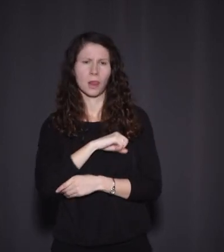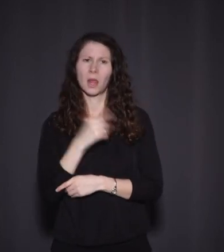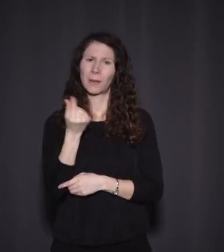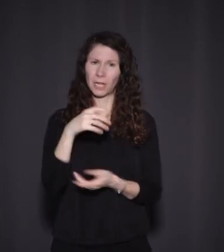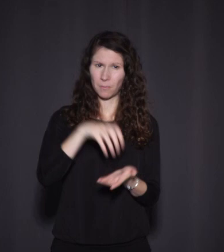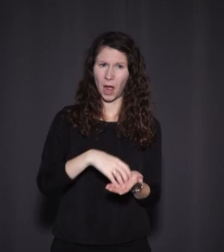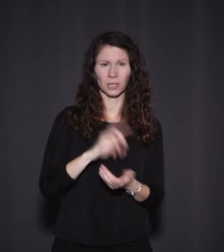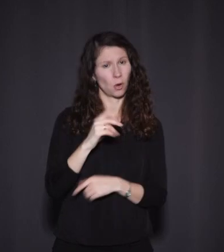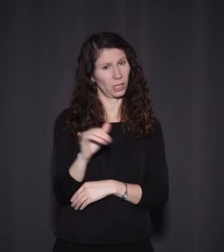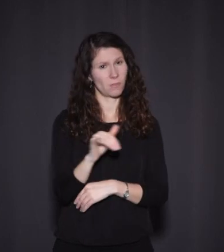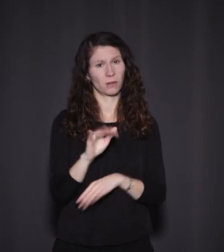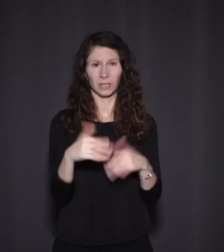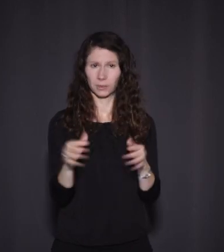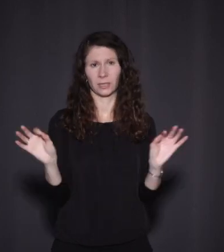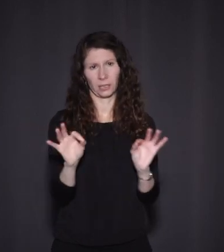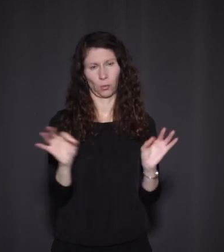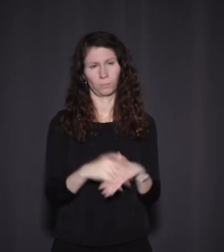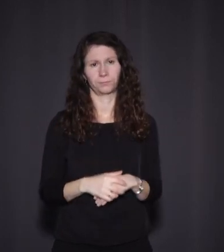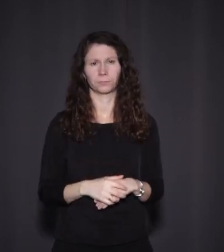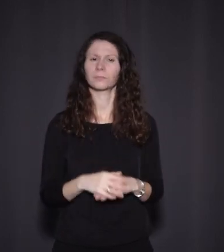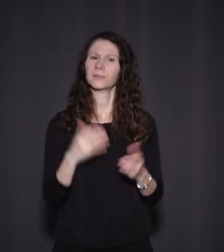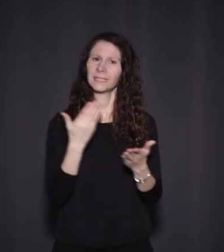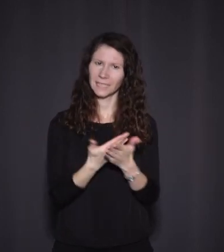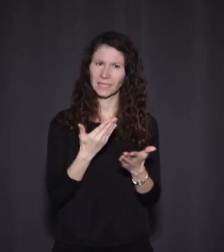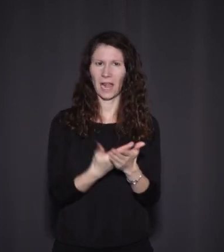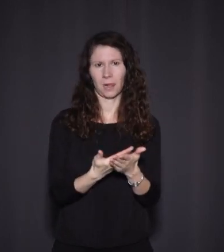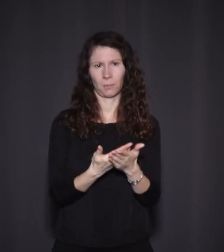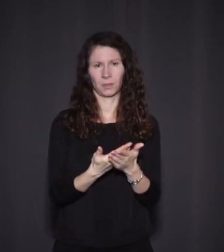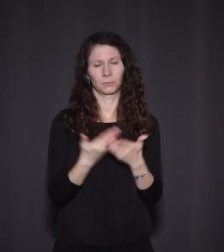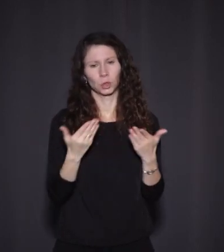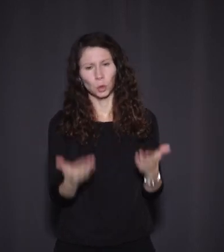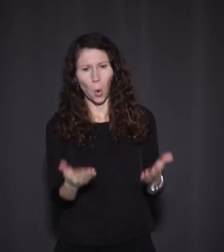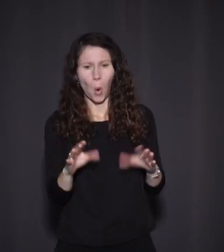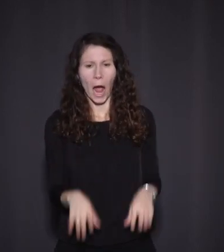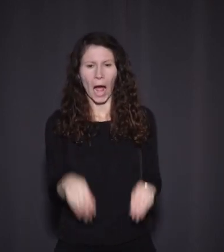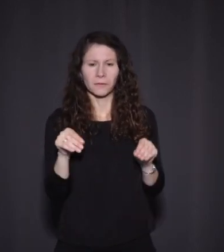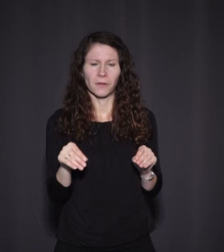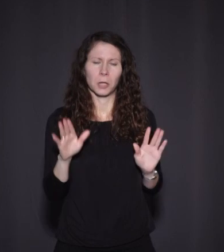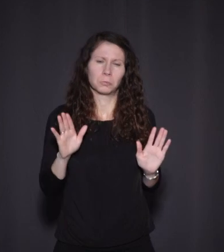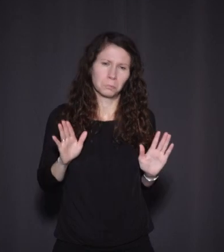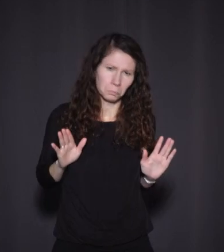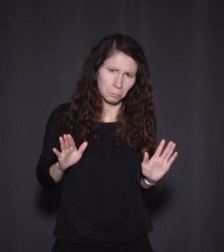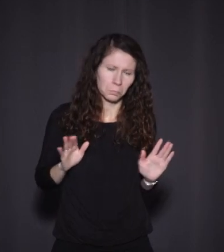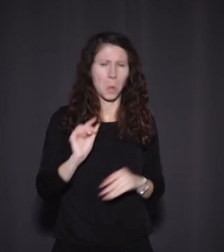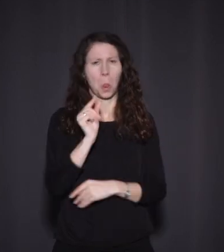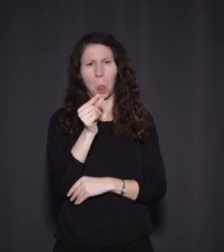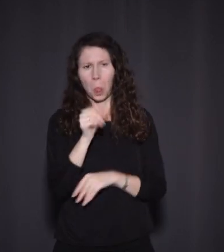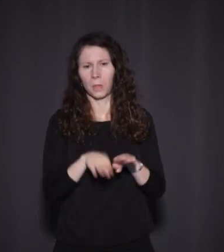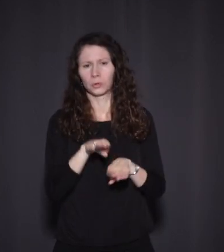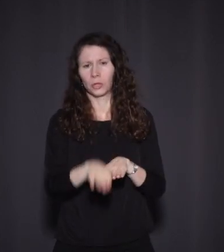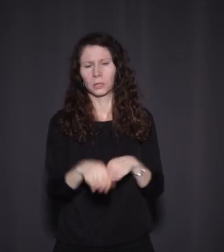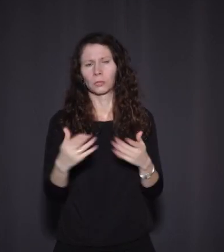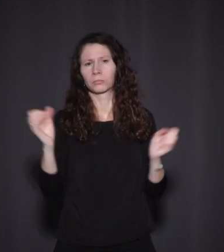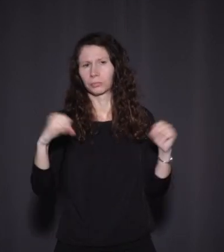immer auch Risiken. Und deswegen ist es ja ein bescheidener Einstieg. Das ist jetzt vereinbart, das werden die so machen. Ich finde, dass